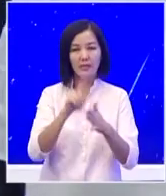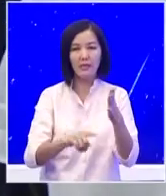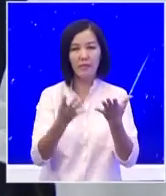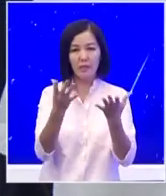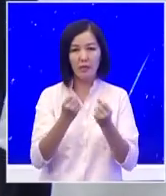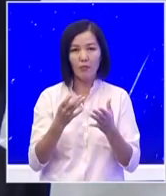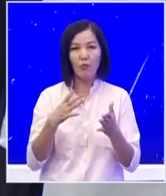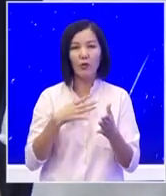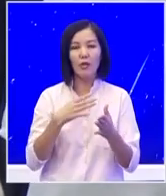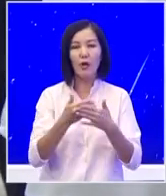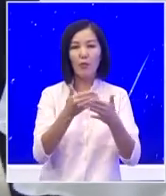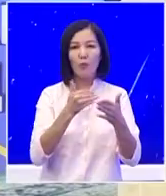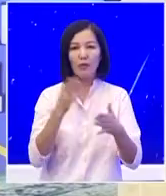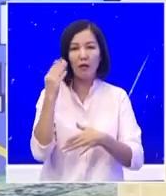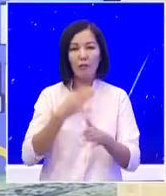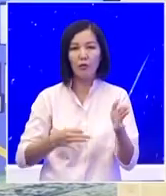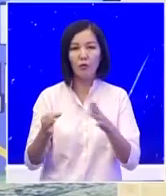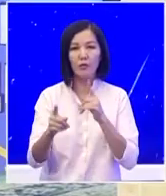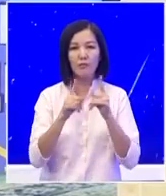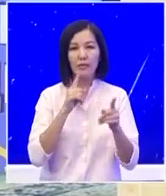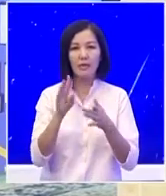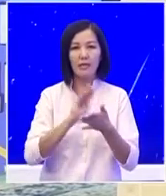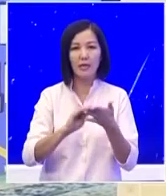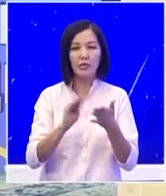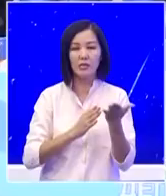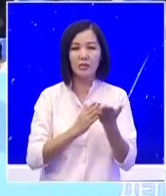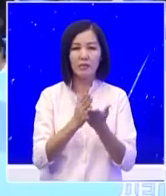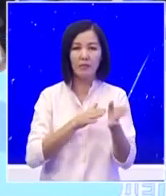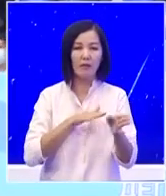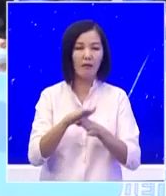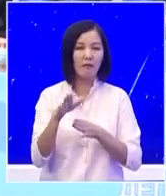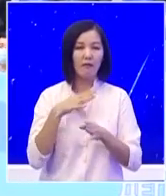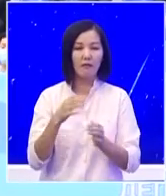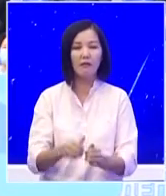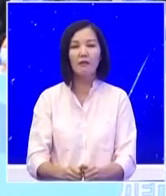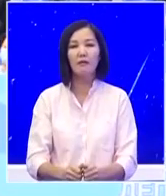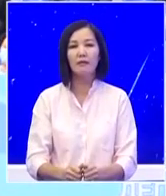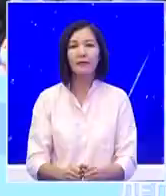ие болды. Ол осыған дейін Алматы облыстық мәслихатының хатшысы қызметін атқарды.